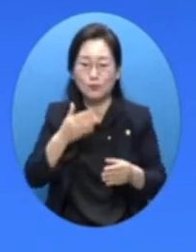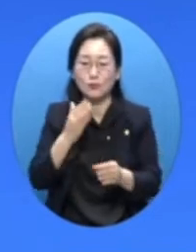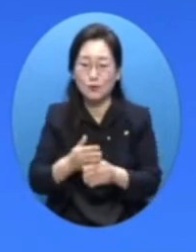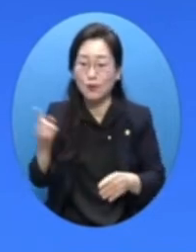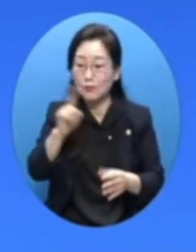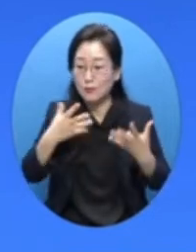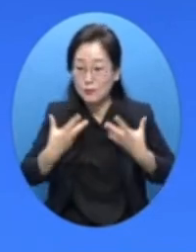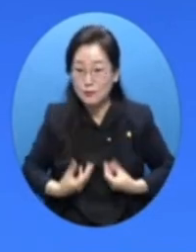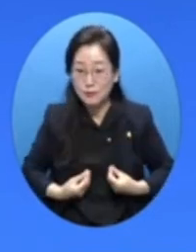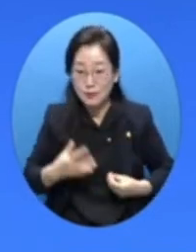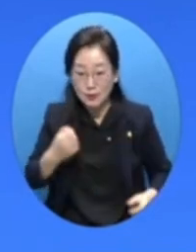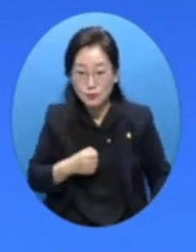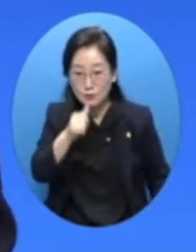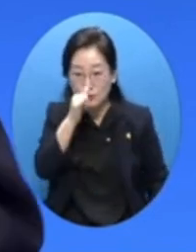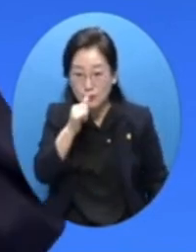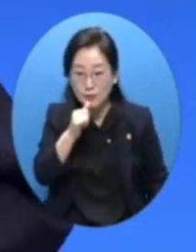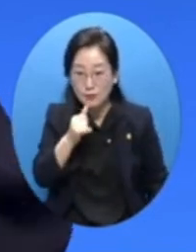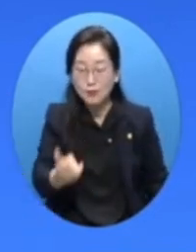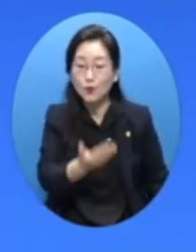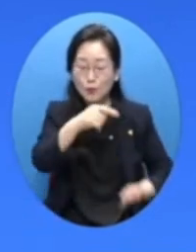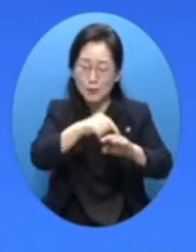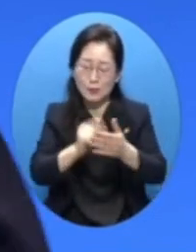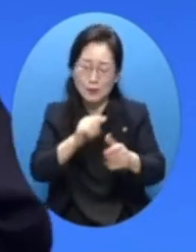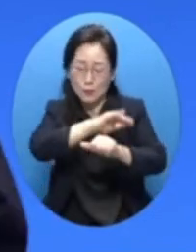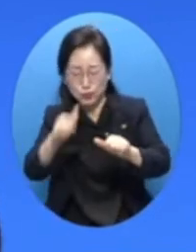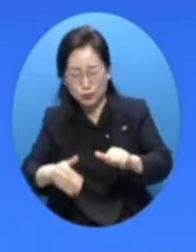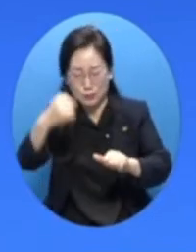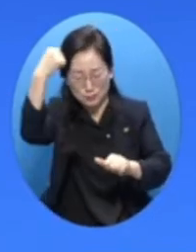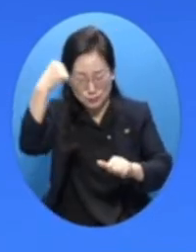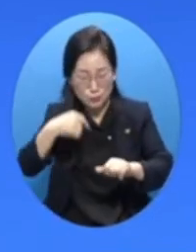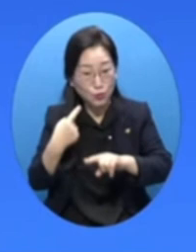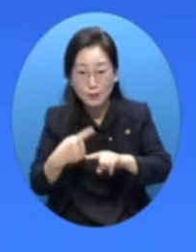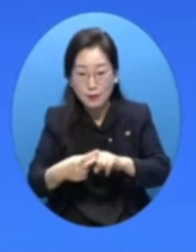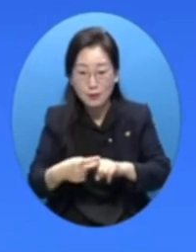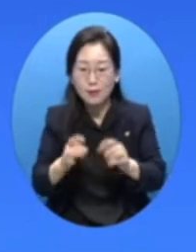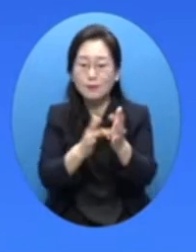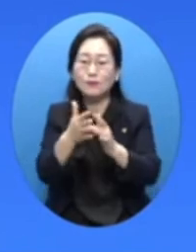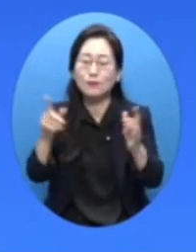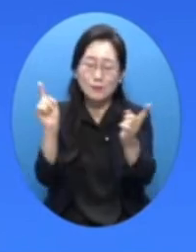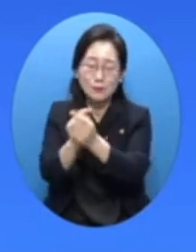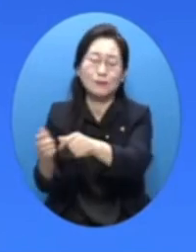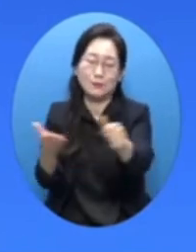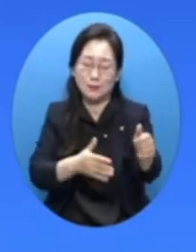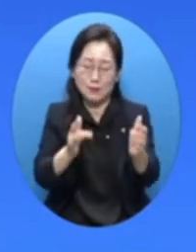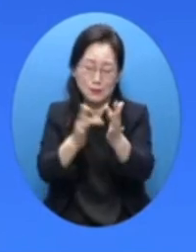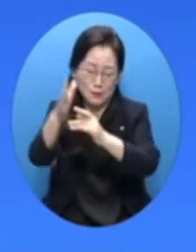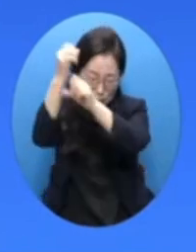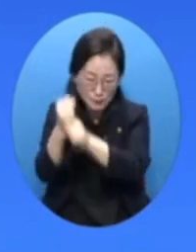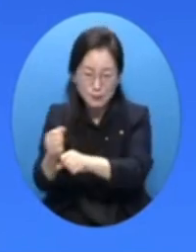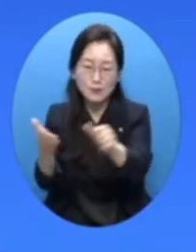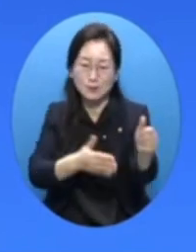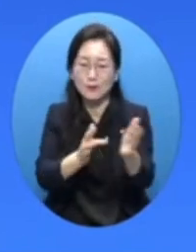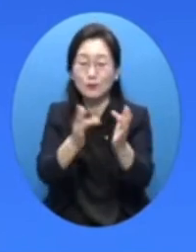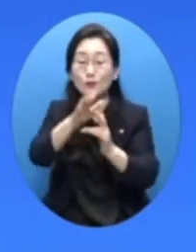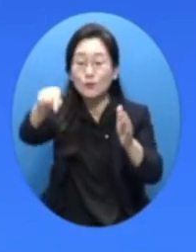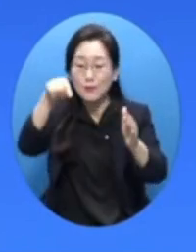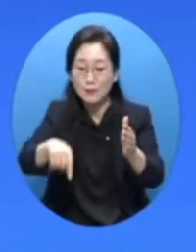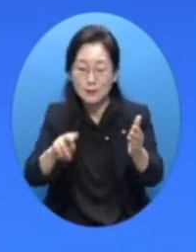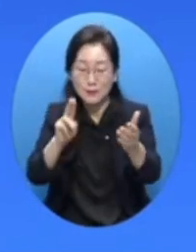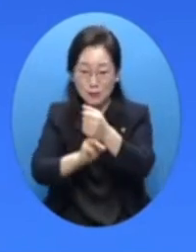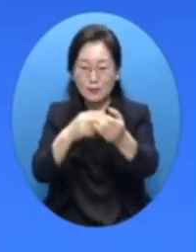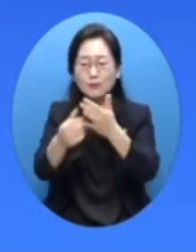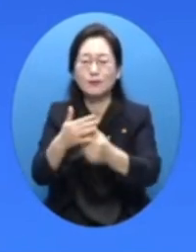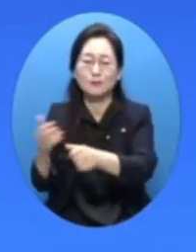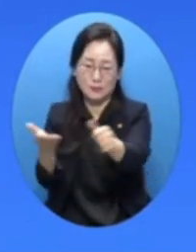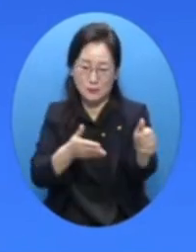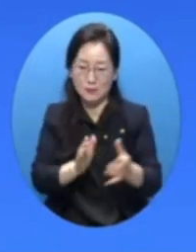어떤 절망 가운데 오셨습니까? 여러분 마음이 무덤처럼 되어 있습니까? 예수님을 만나시기 바랍니다. 예수님을 붙드시기 바랍니다. 예수님 안에서 기적을 체험하시기